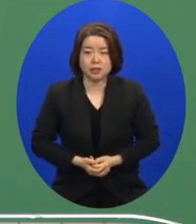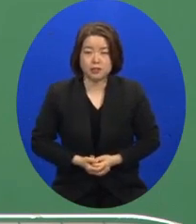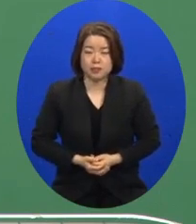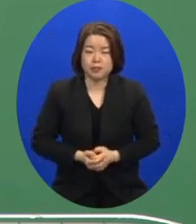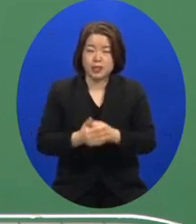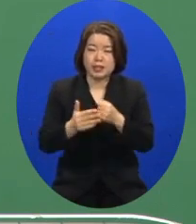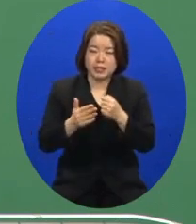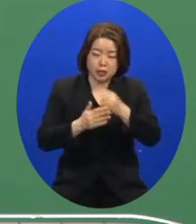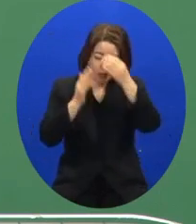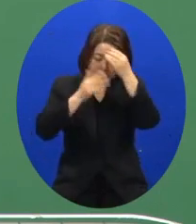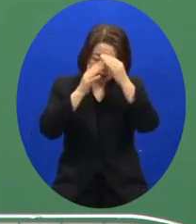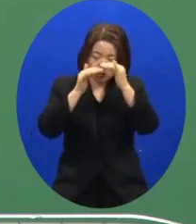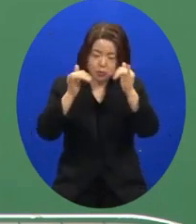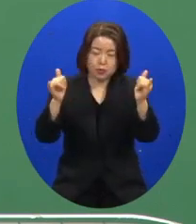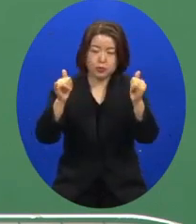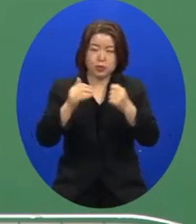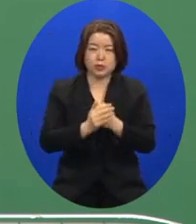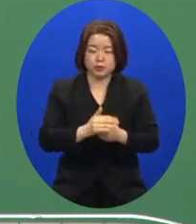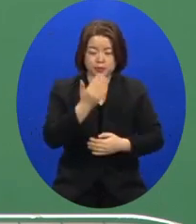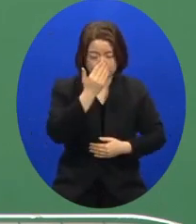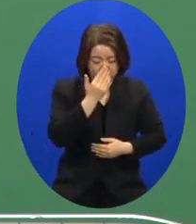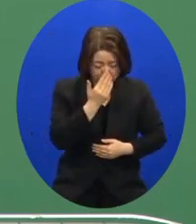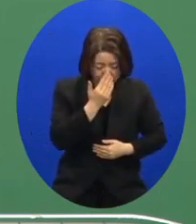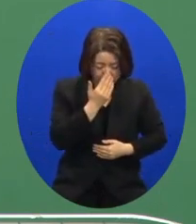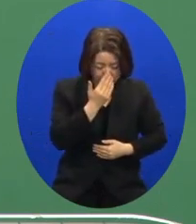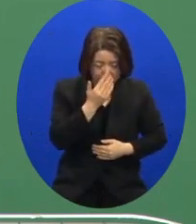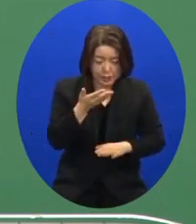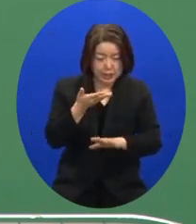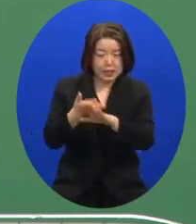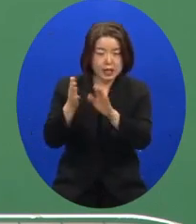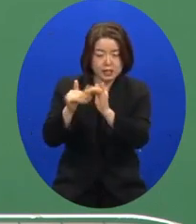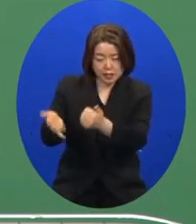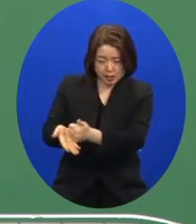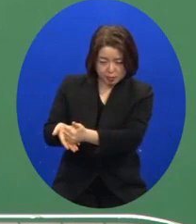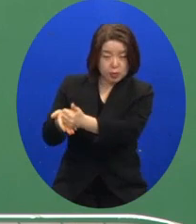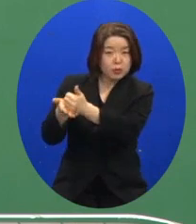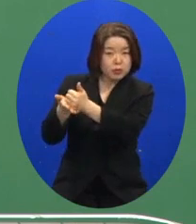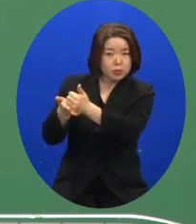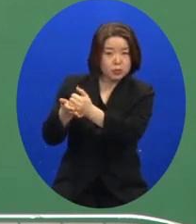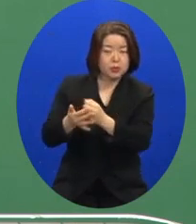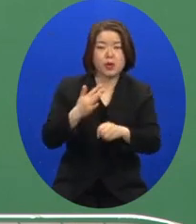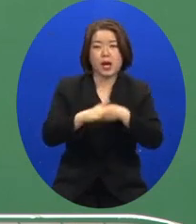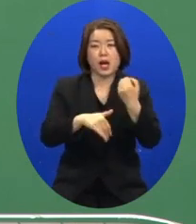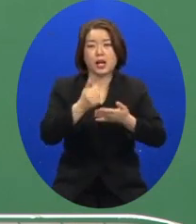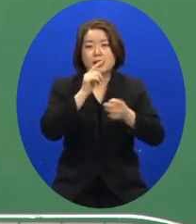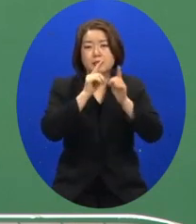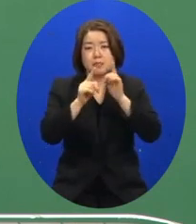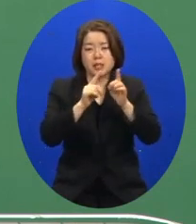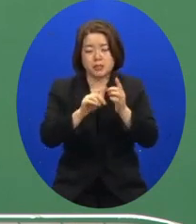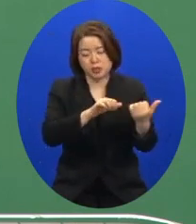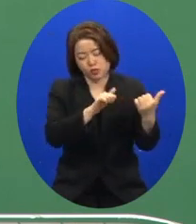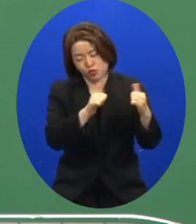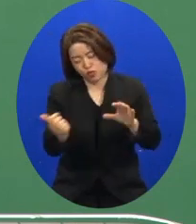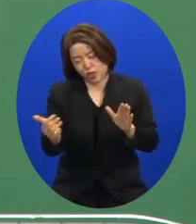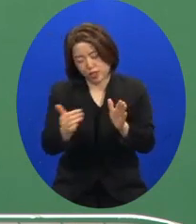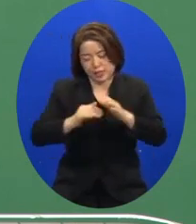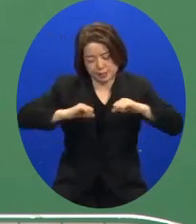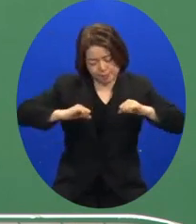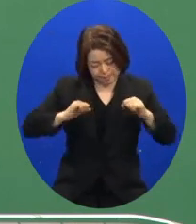그러므로 성도는 겸손히 다른 사람을 섬기며 하나님의 말씀에 죽기까지 순종하는